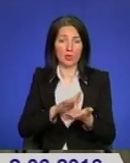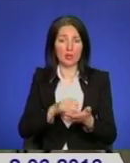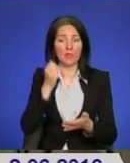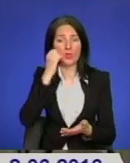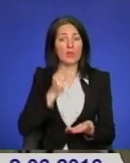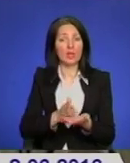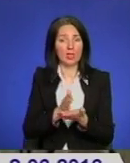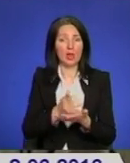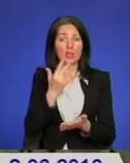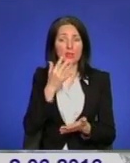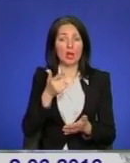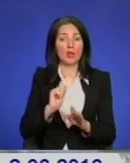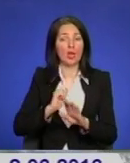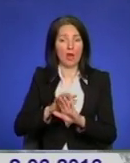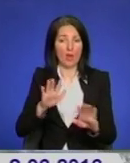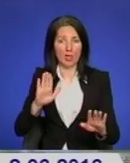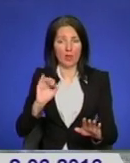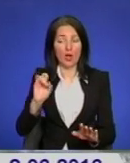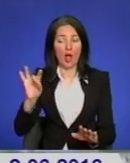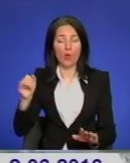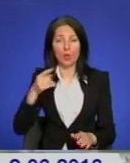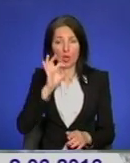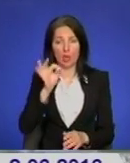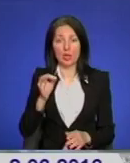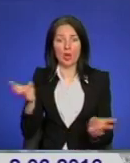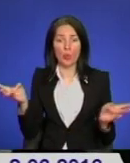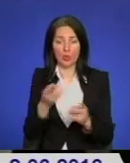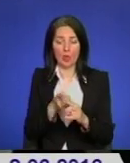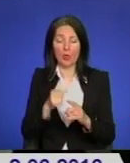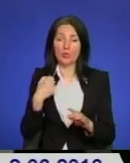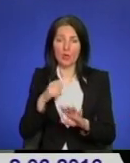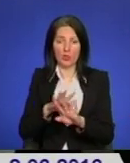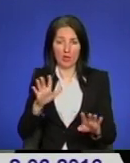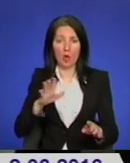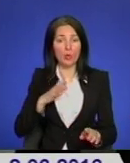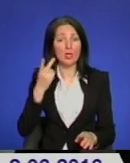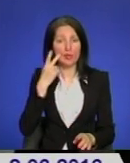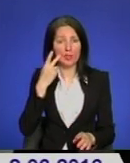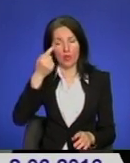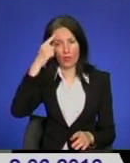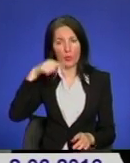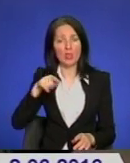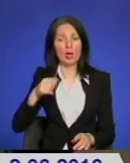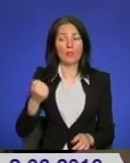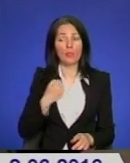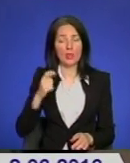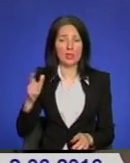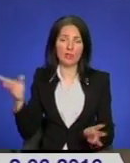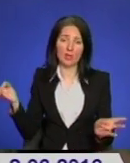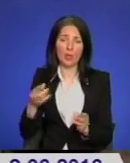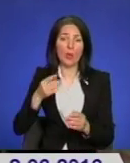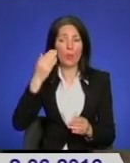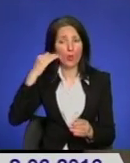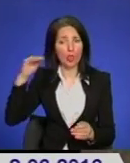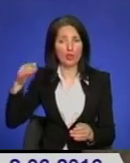Національної гвардії Олександр Варакута переконаний, що потреба у цих військах була завжди. І вміння бійців необхідно вдосконалювати постійно.